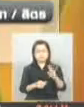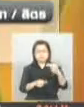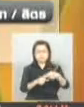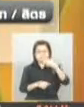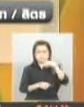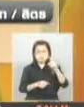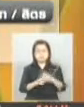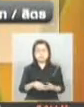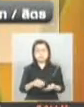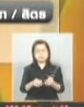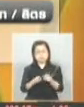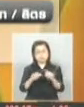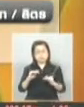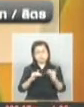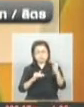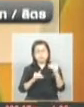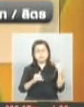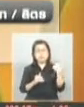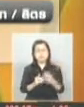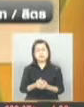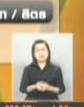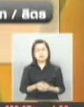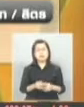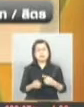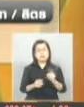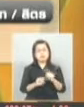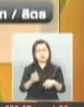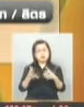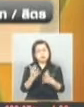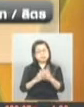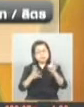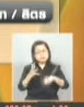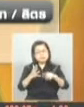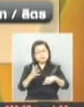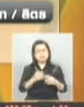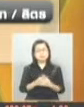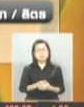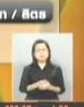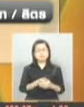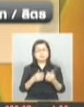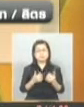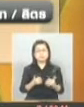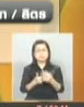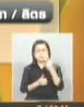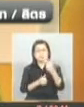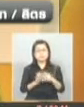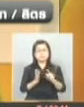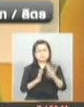รามีการปรับขยับขึ้นมานะคะตั้งแต่ในช่วงของวันสุดสัปดาห์ที่ผ่านมาค่ะ ล่าสุดนั้นเบนซิน 9N อยู่